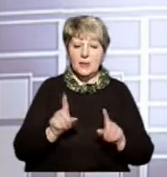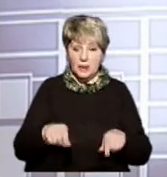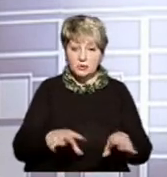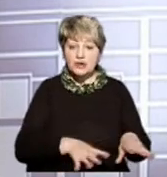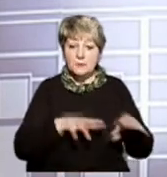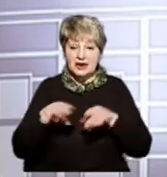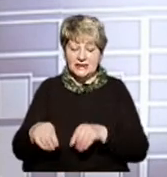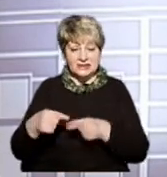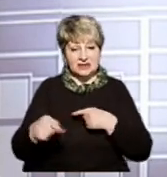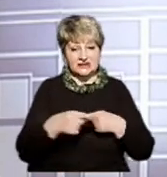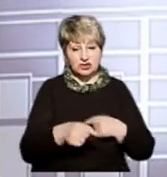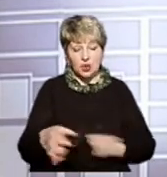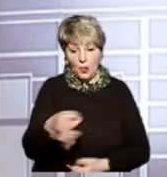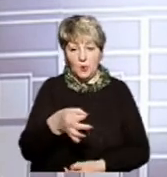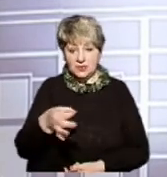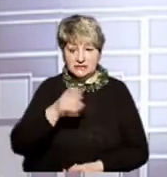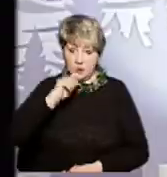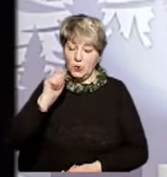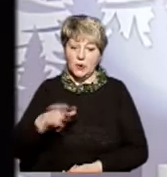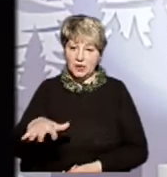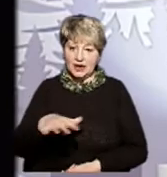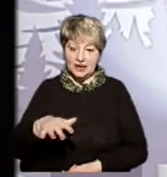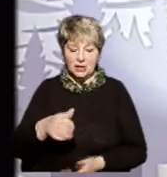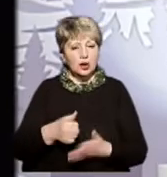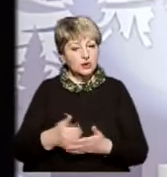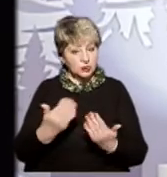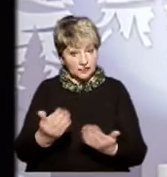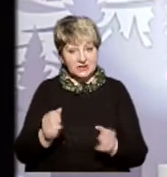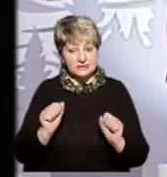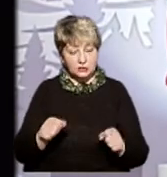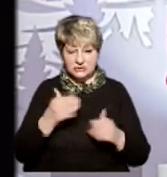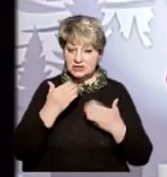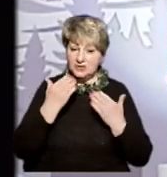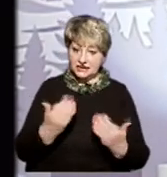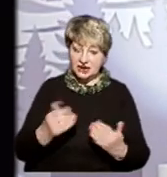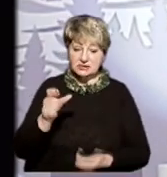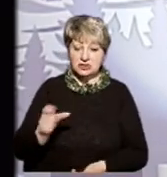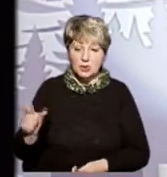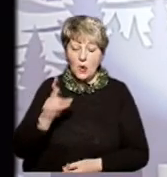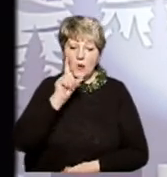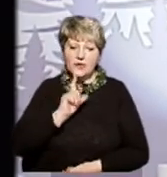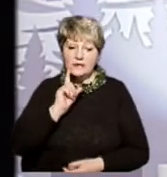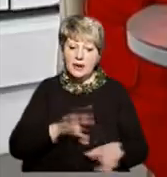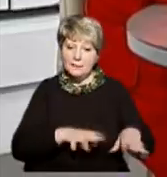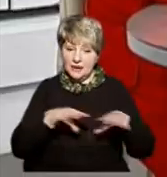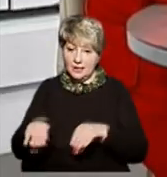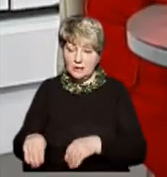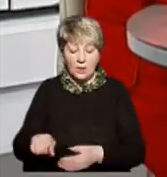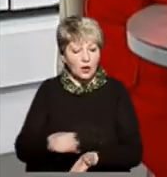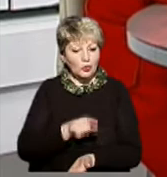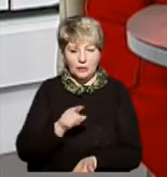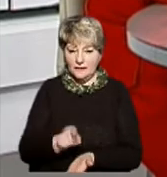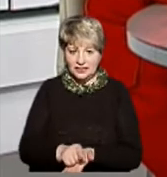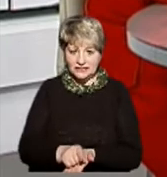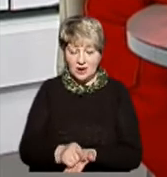переселенці з інших областей України. Тобто до вас можуть звертатися люди, які тимчасово переміщені з інших областей? Так, обов'язково.